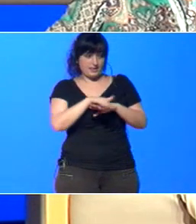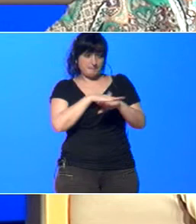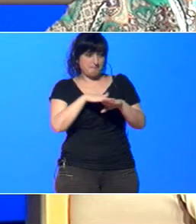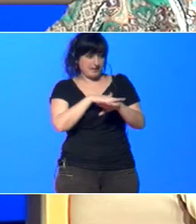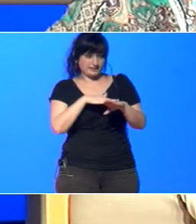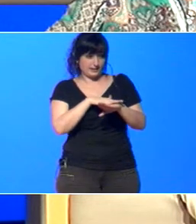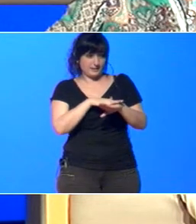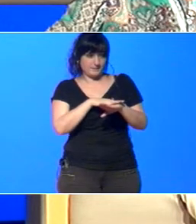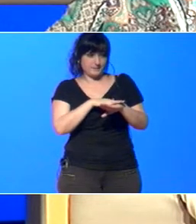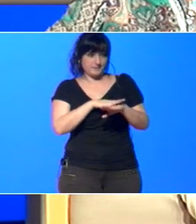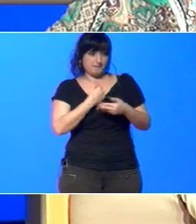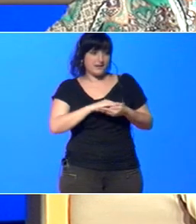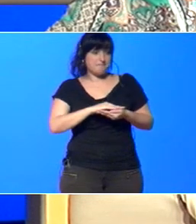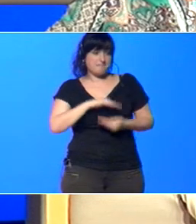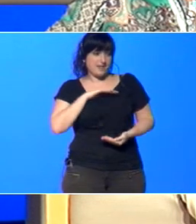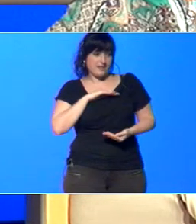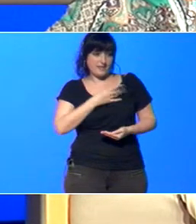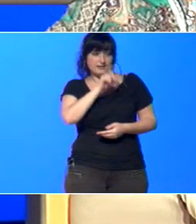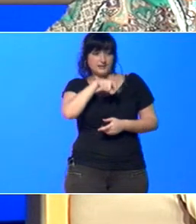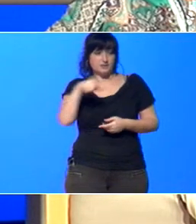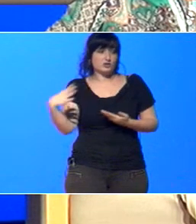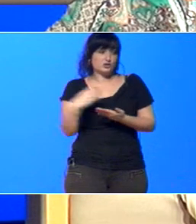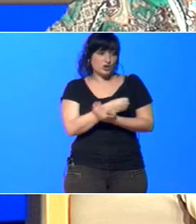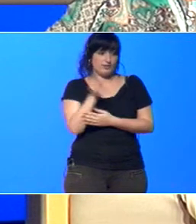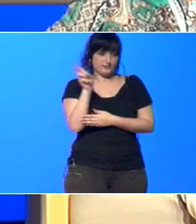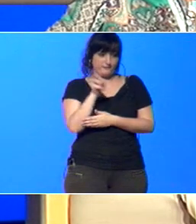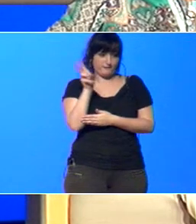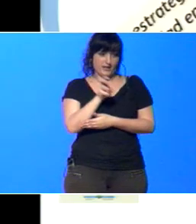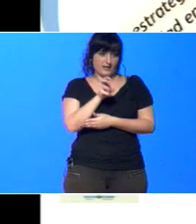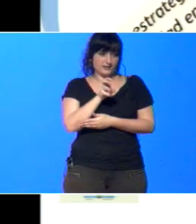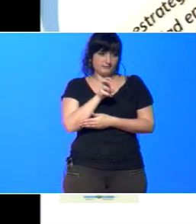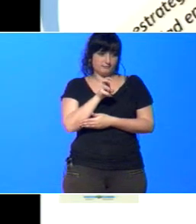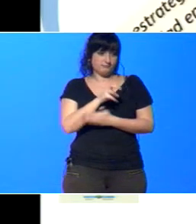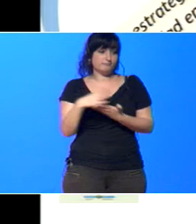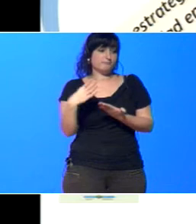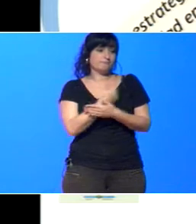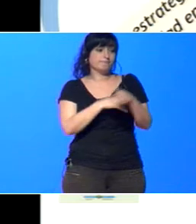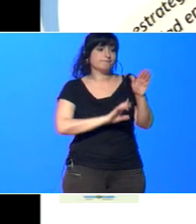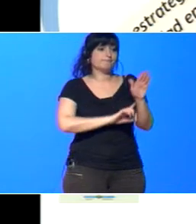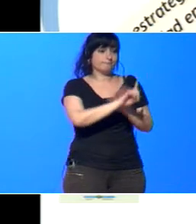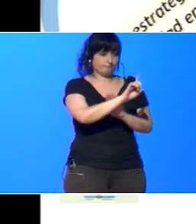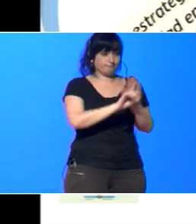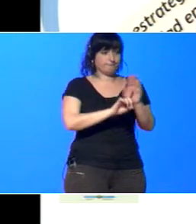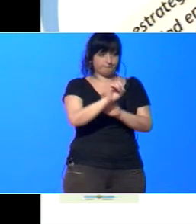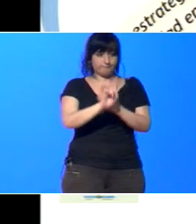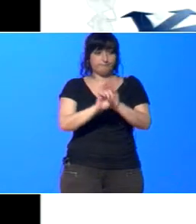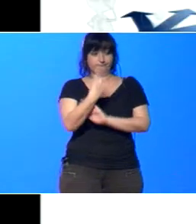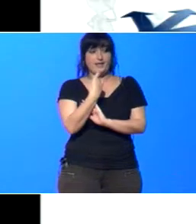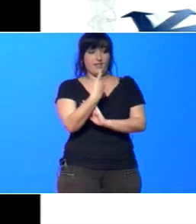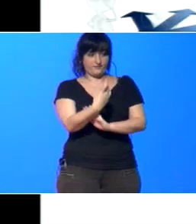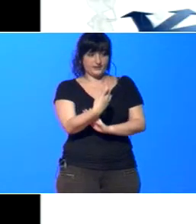gaitasun horrek jende guztientzako baliogarria dira eta guztiak garatu behar dituzte, orduan, hau da gure erronka, ez